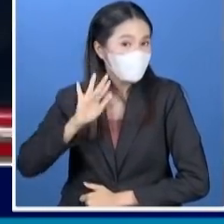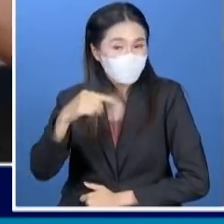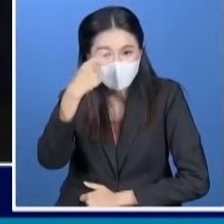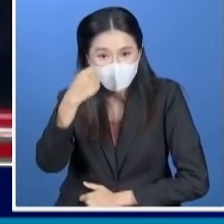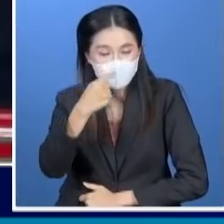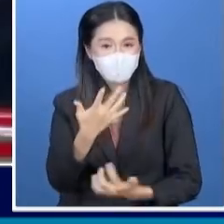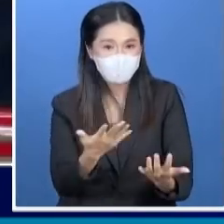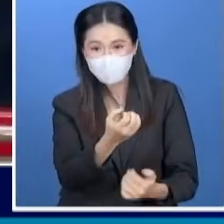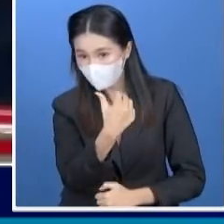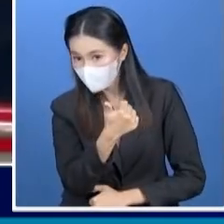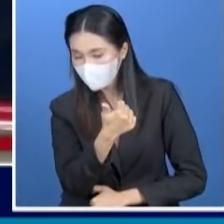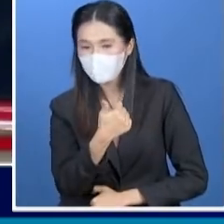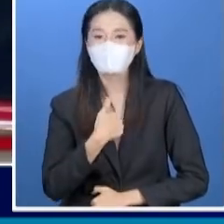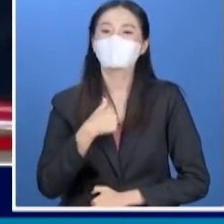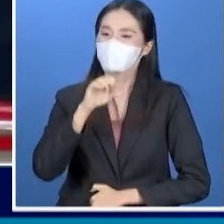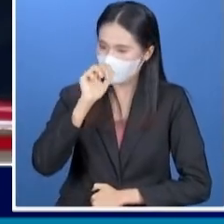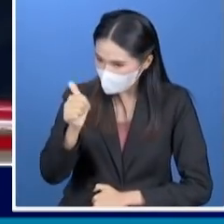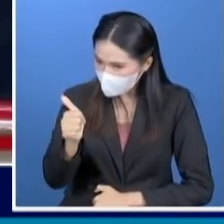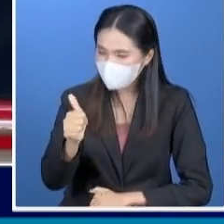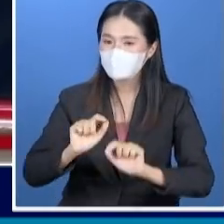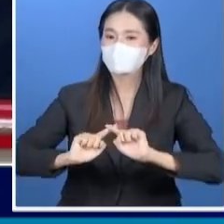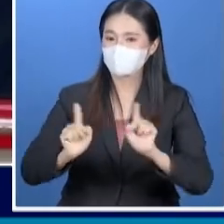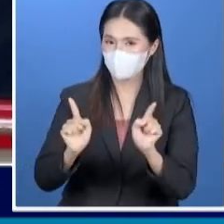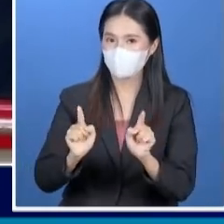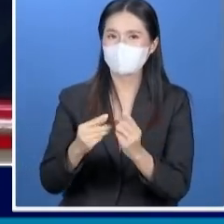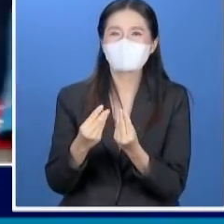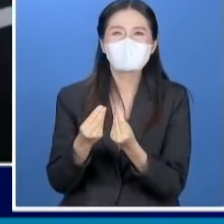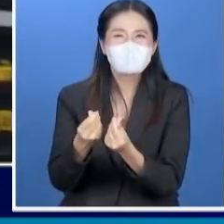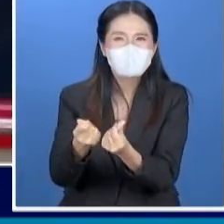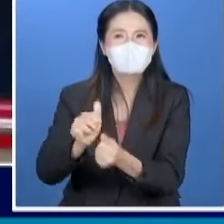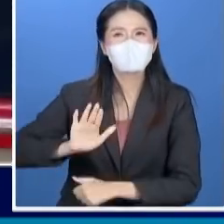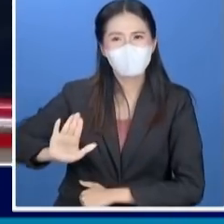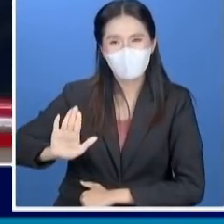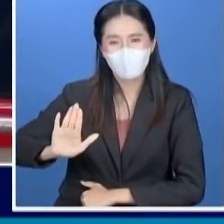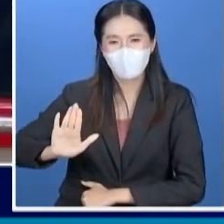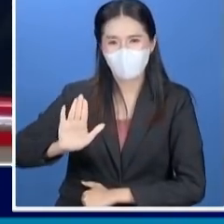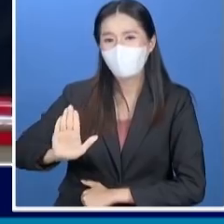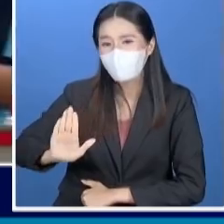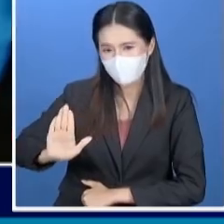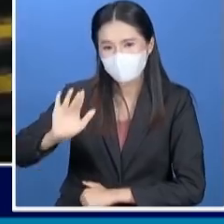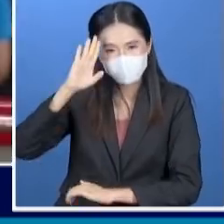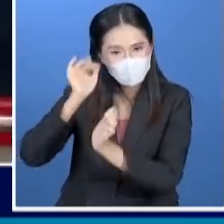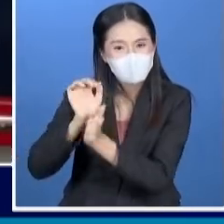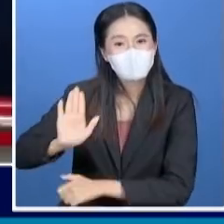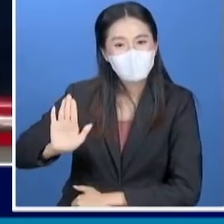เงี้ย ระบุได้แต่ว่ามันอยู่ในรายละเอียดของสำนวนค่ะ